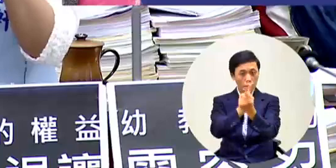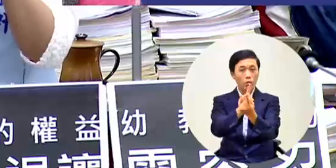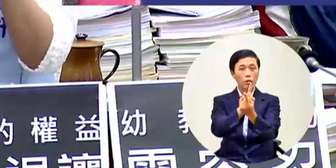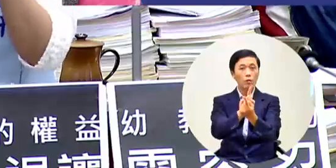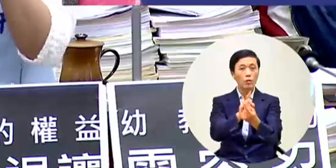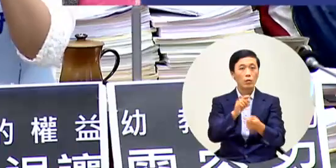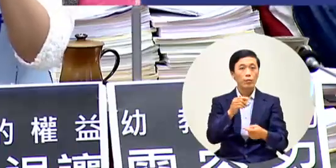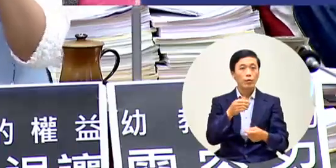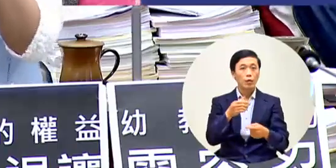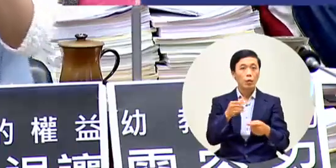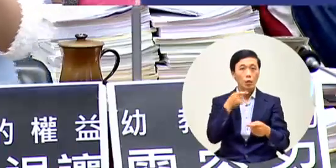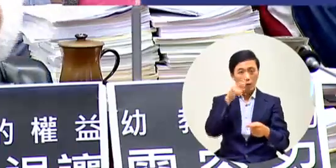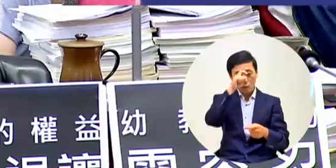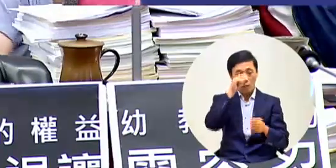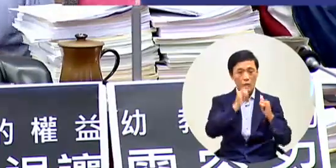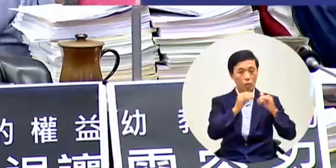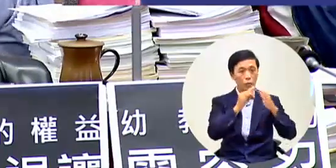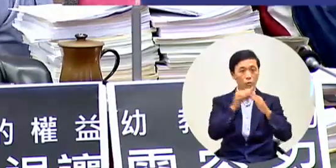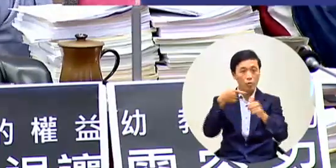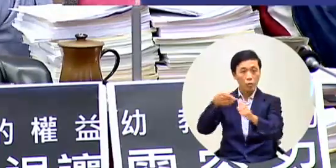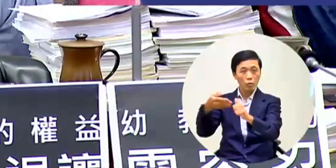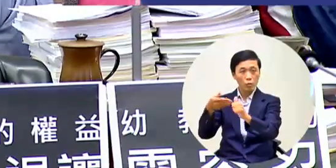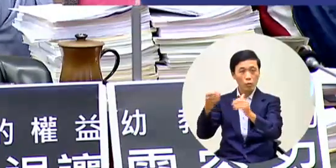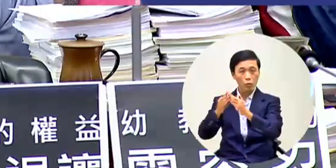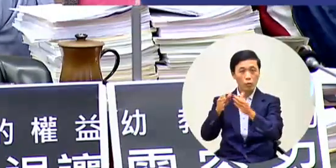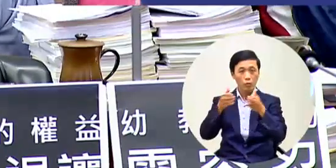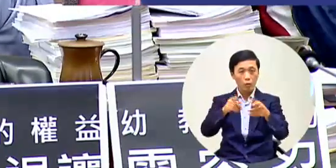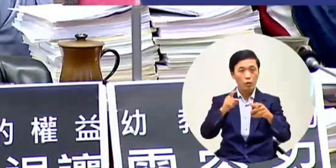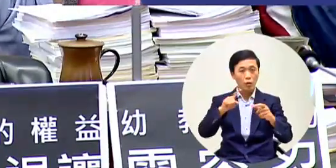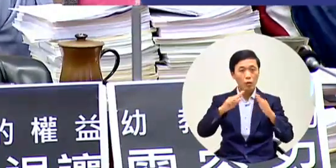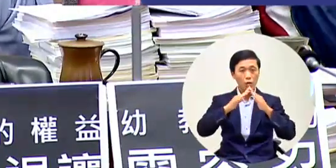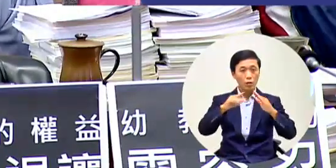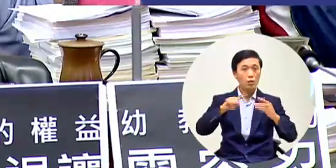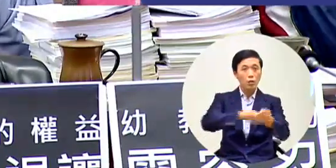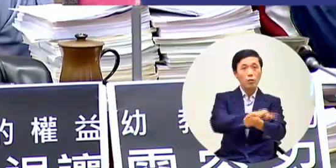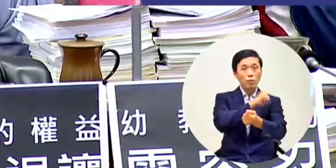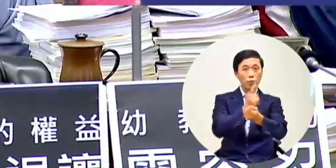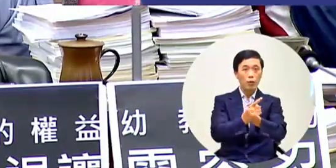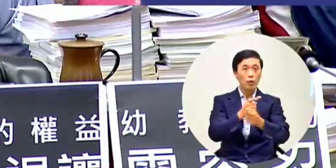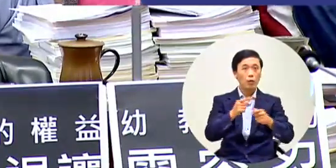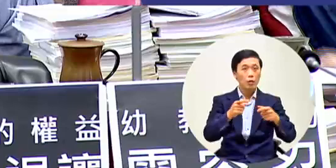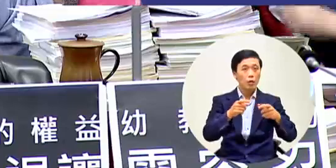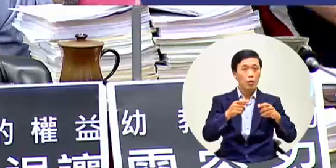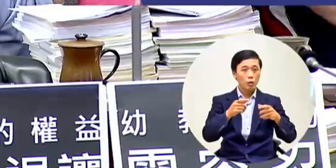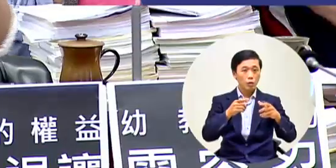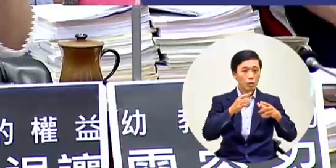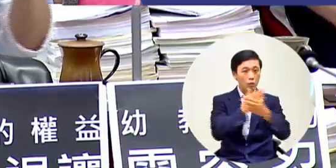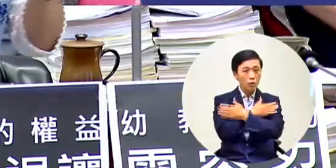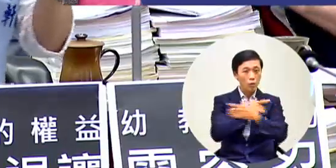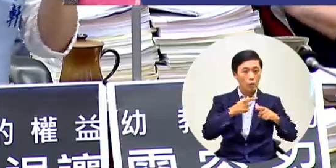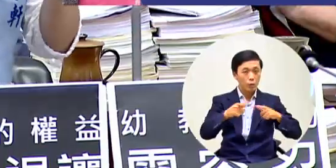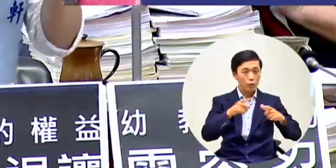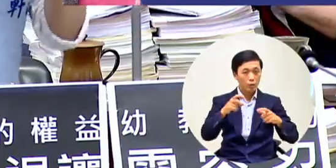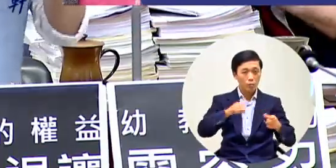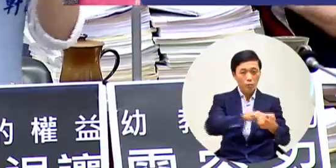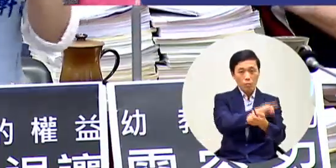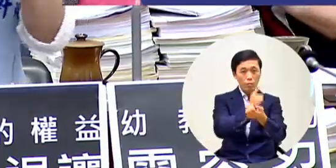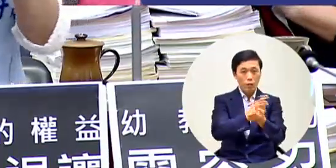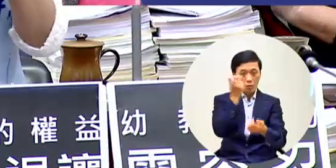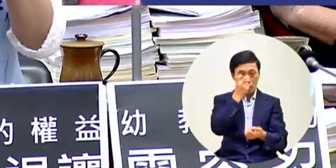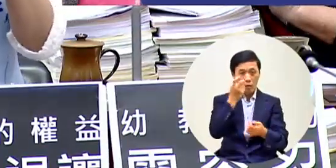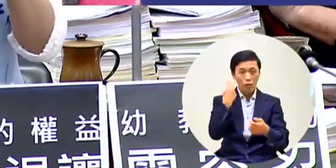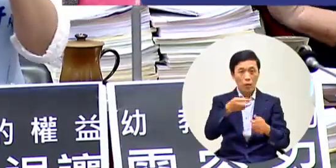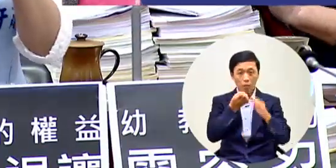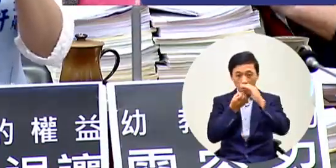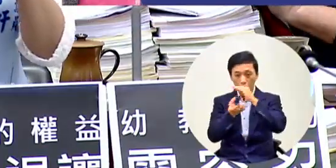社会局跟教育局进行全市托婴中心跟幼儿园的联合稽查，加强查查，而且不得泄露风声，请